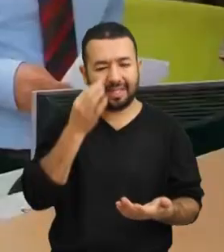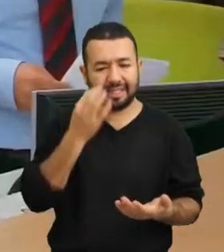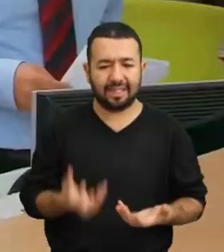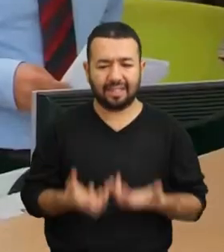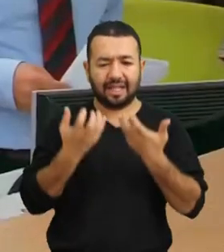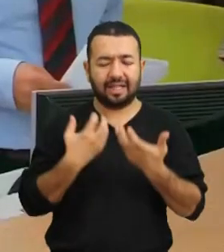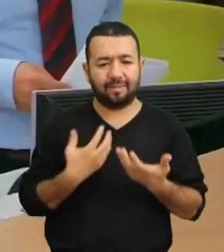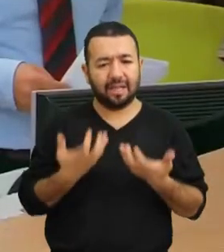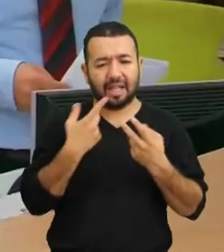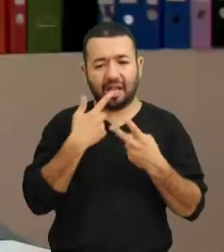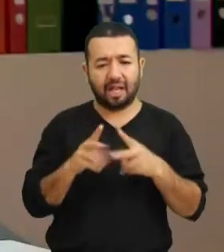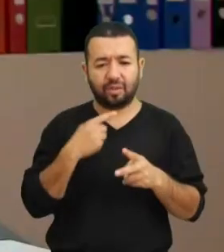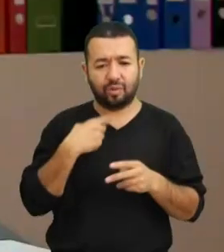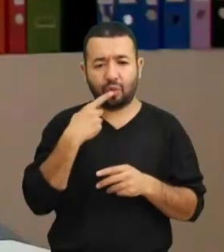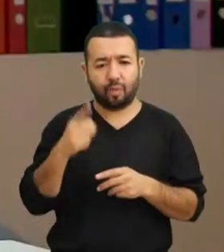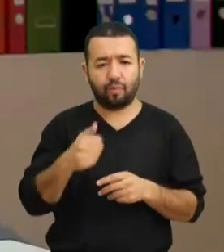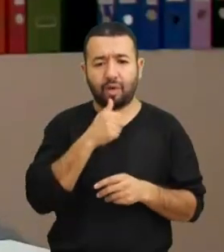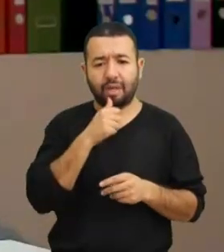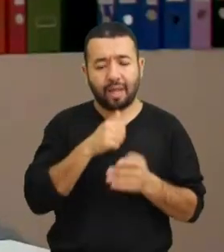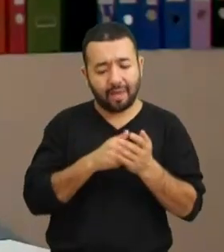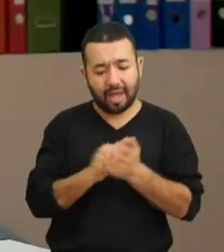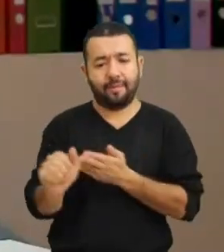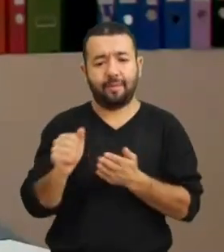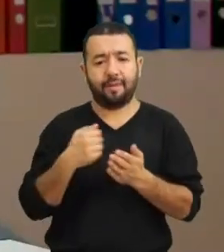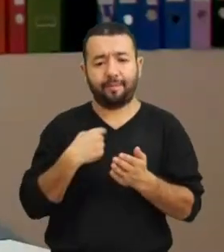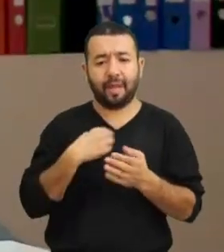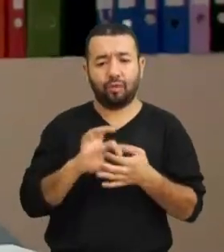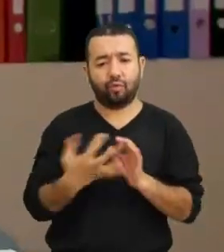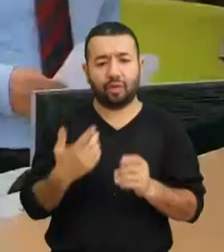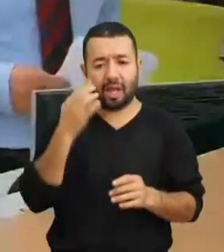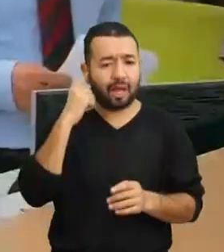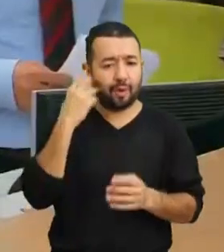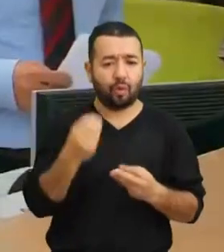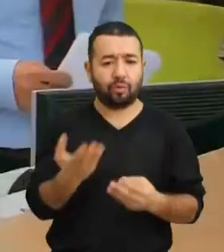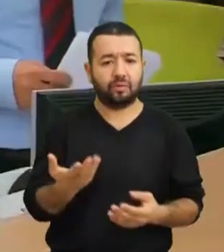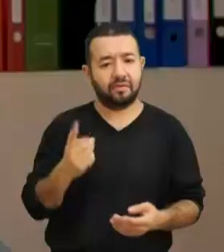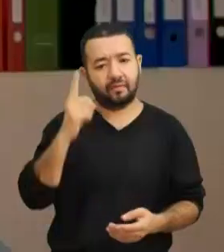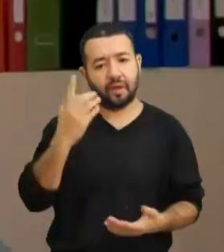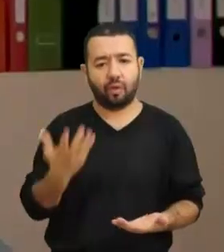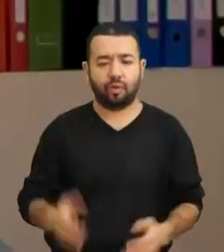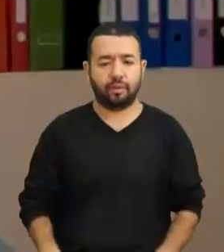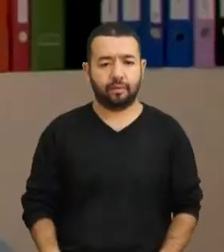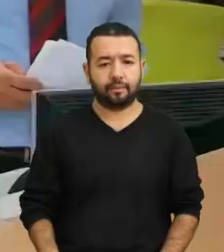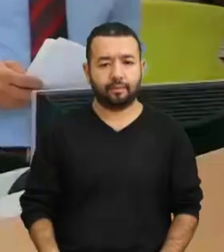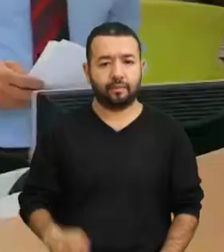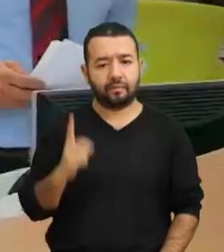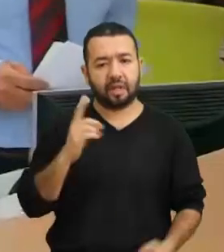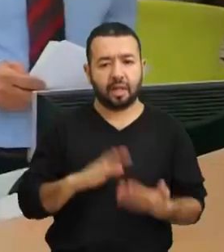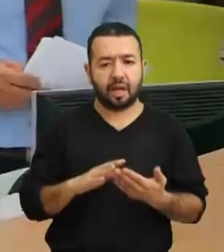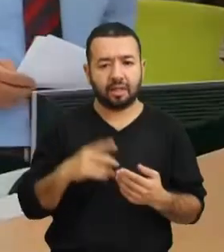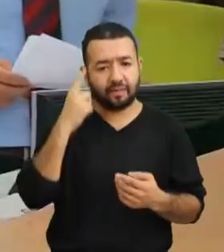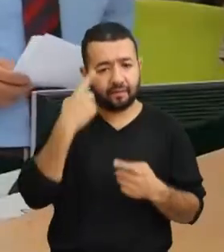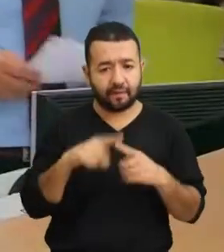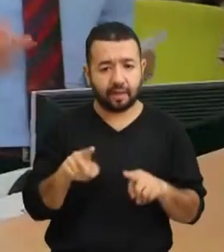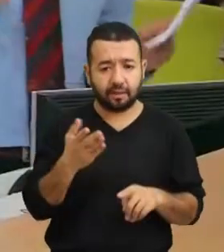arkadaşlar, bakın açık net söylüyorum. Bu adam bütün bulmacayı bize çözdürecek, haberiniz olsun. Vallahi öyle. Vallahi arkadaşlar